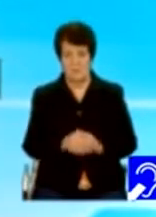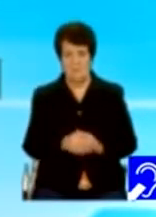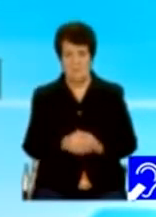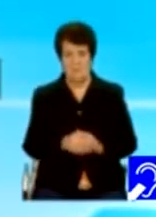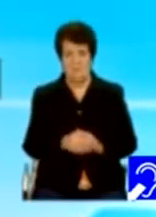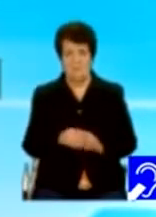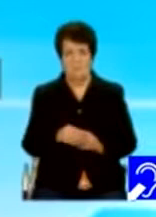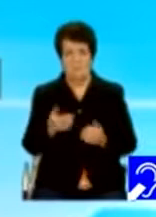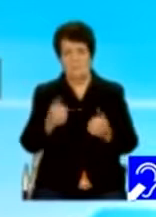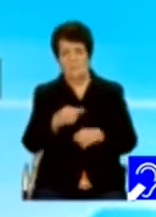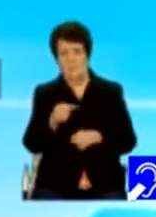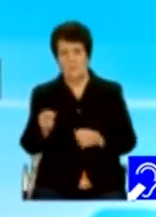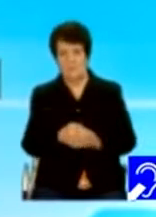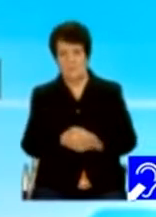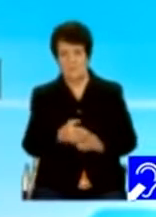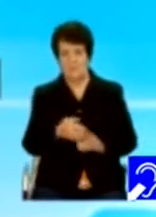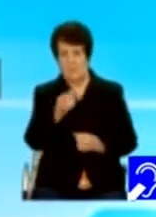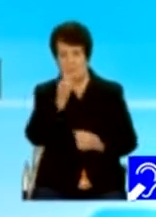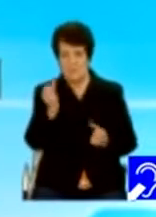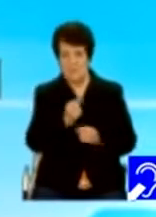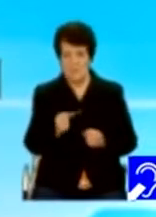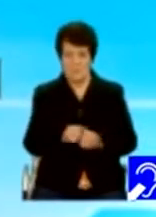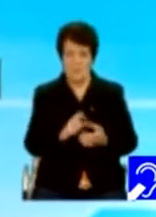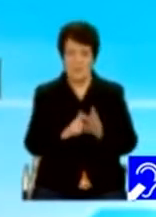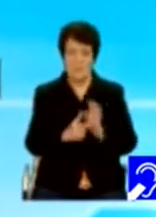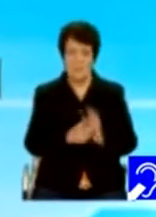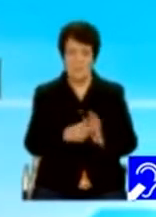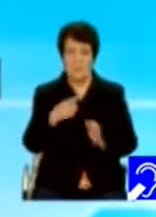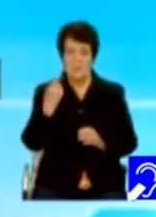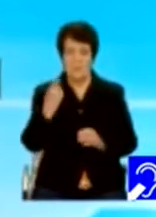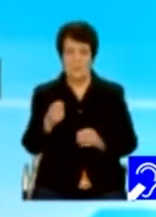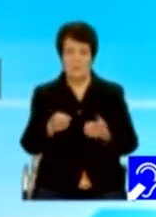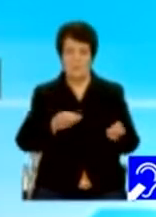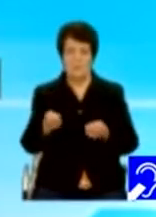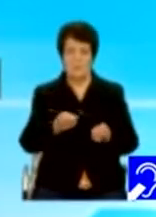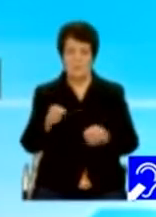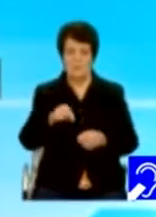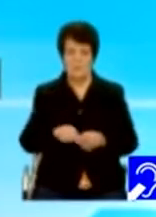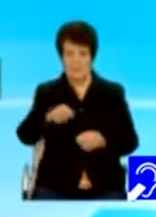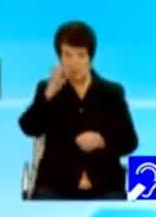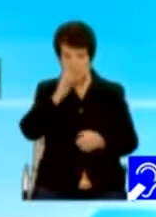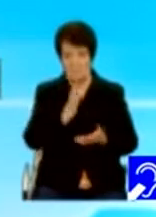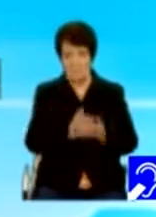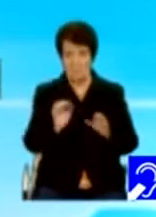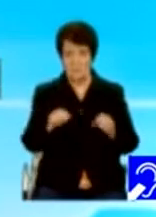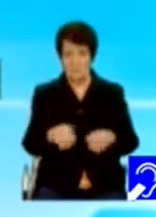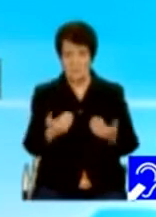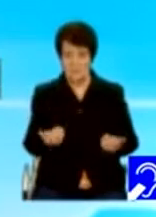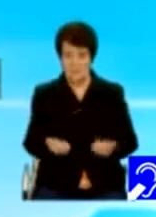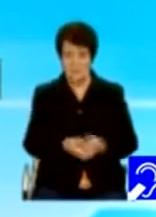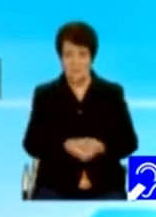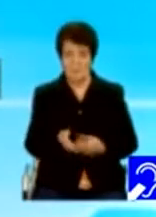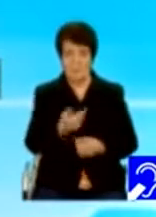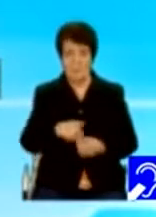sporul natural negativ și incapacitatea clasei politice de a conduce cu această țară au făcut posibil ca astăzi